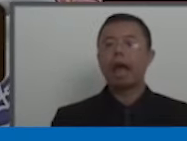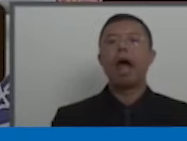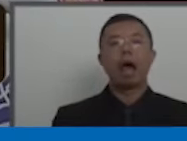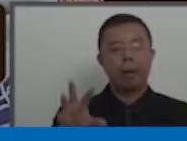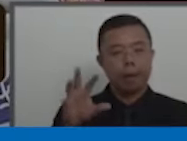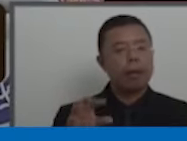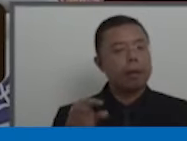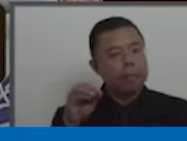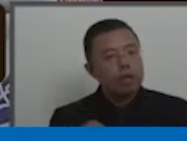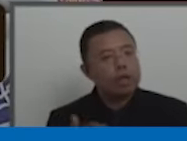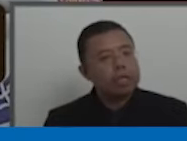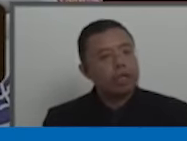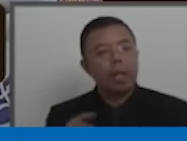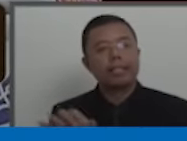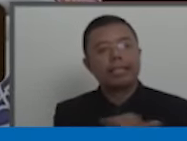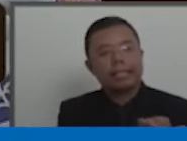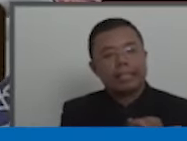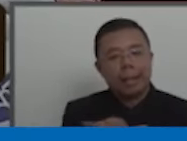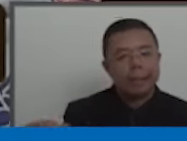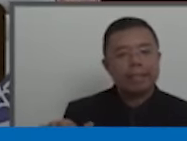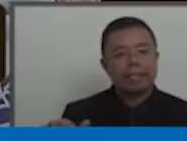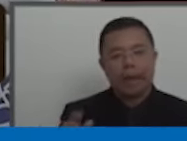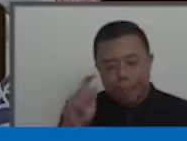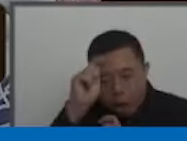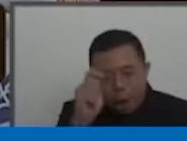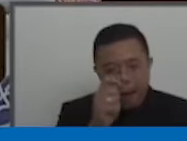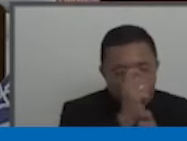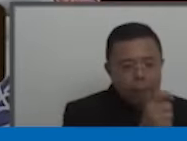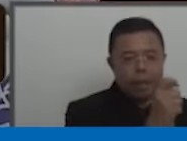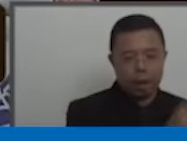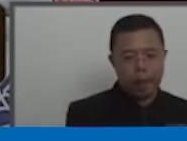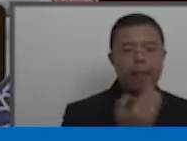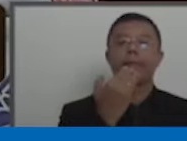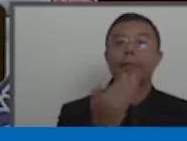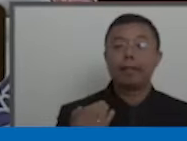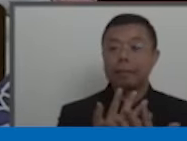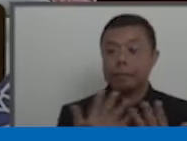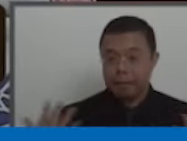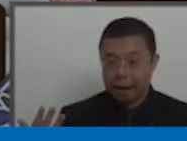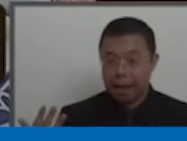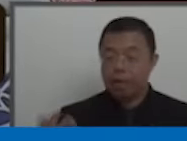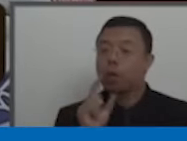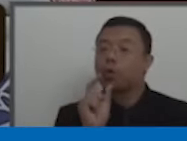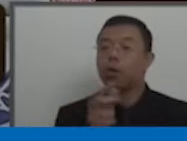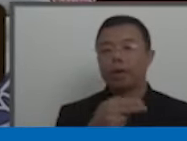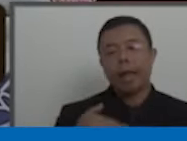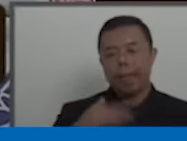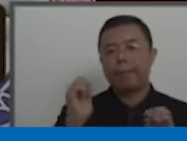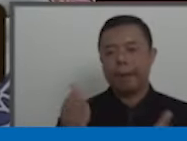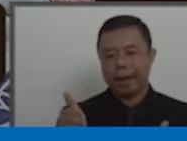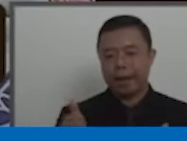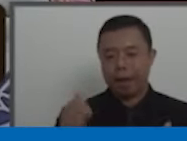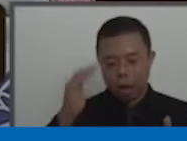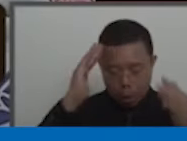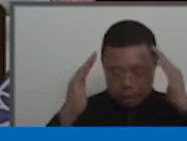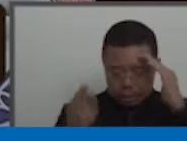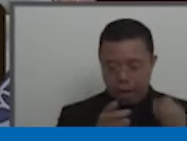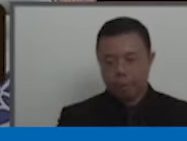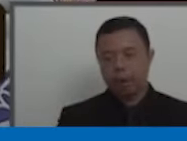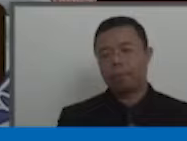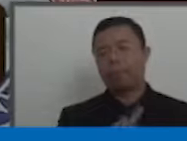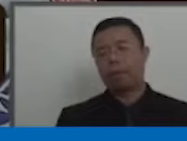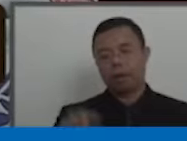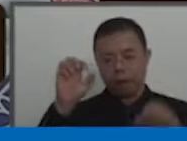posisi yang sama-sama saling menghormati Terima kasih rakyat untuk Indonesia yang lebih baik wasalamualaikum